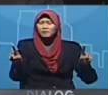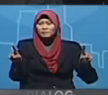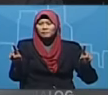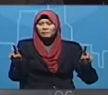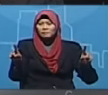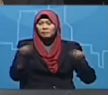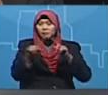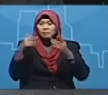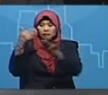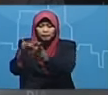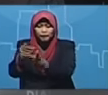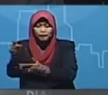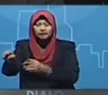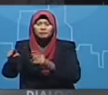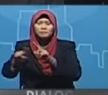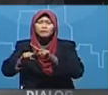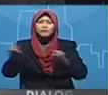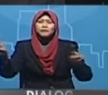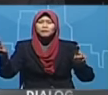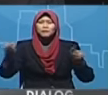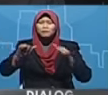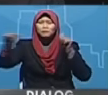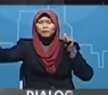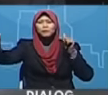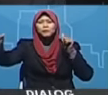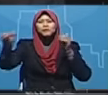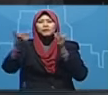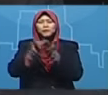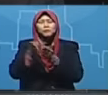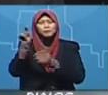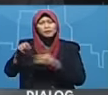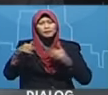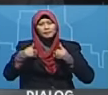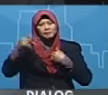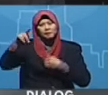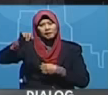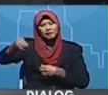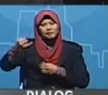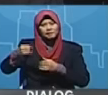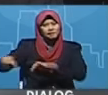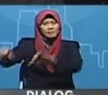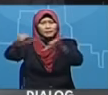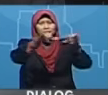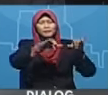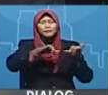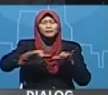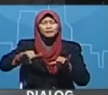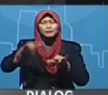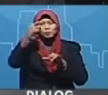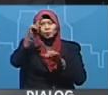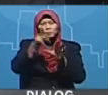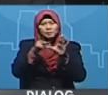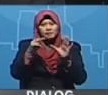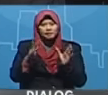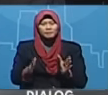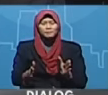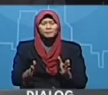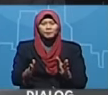Sebab itu kita di dalam menentukan pakej standard, ya, untuk jemaah kita tu kita mengambil